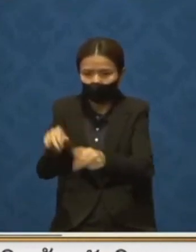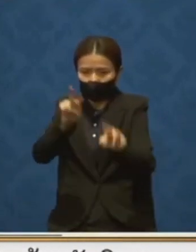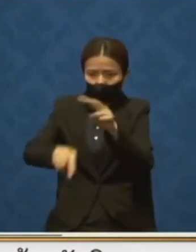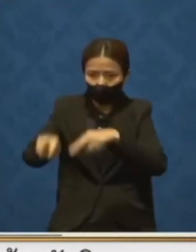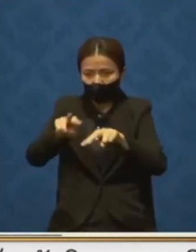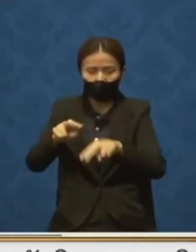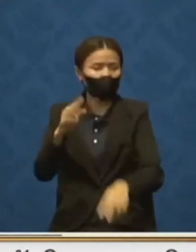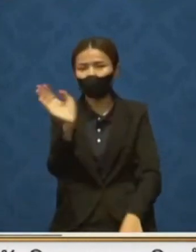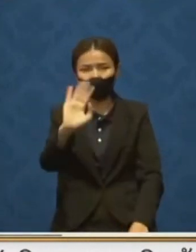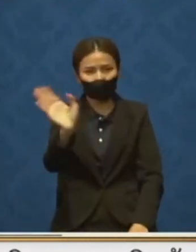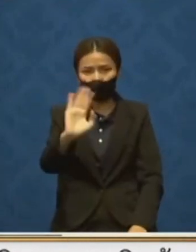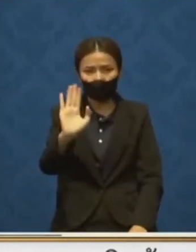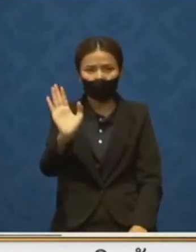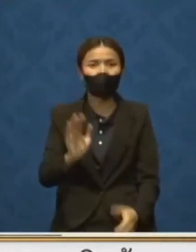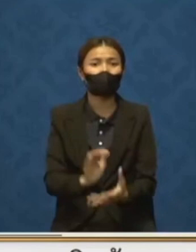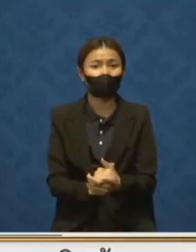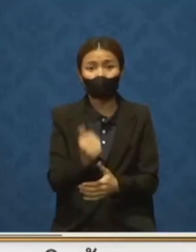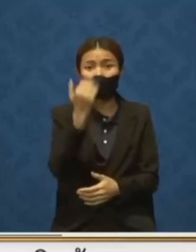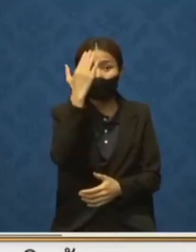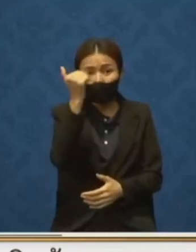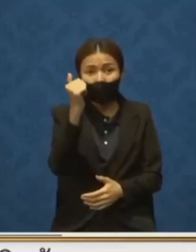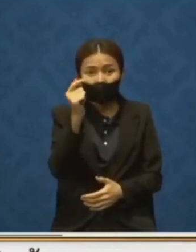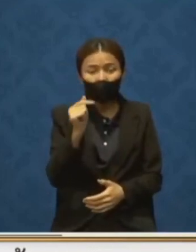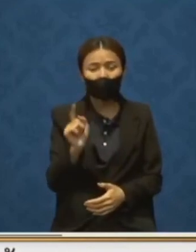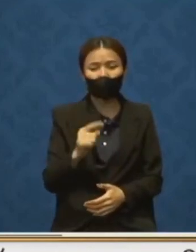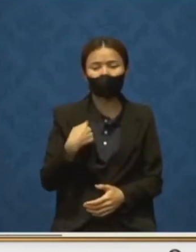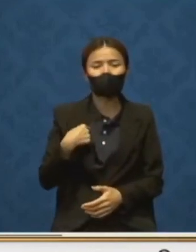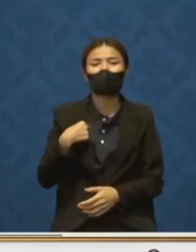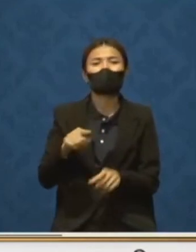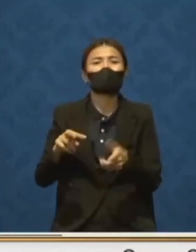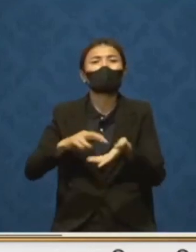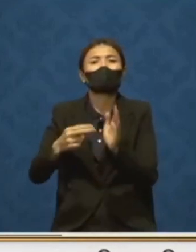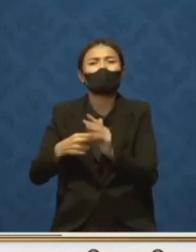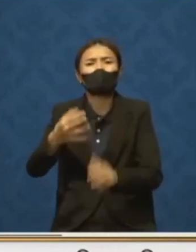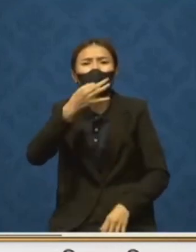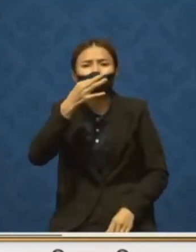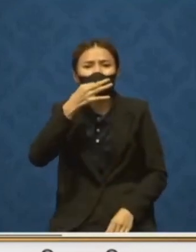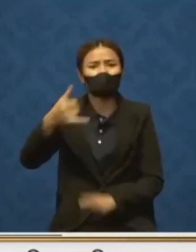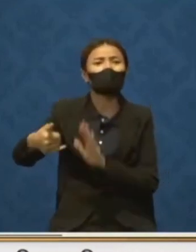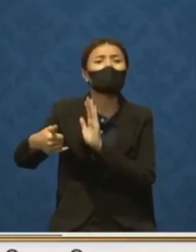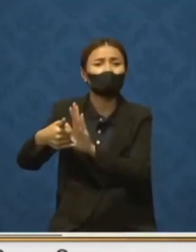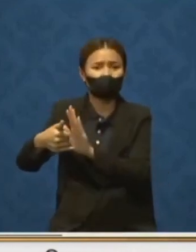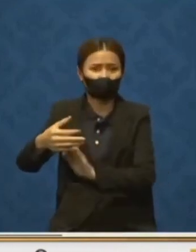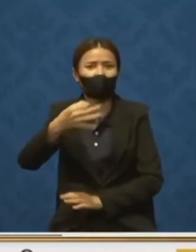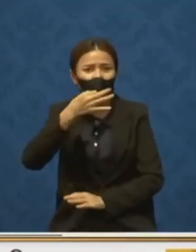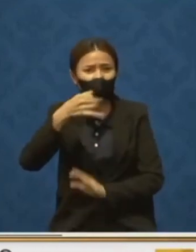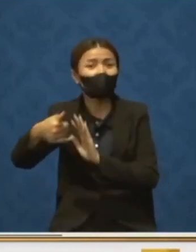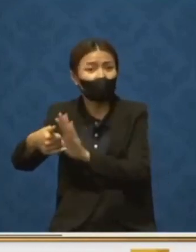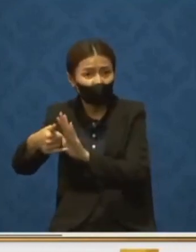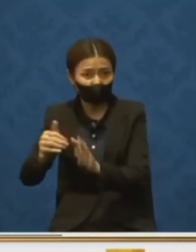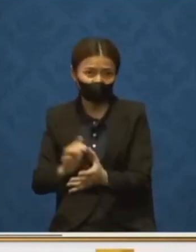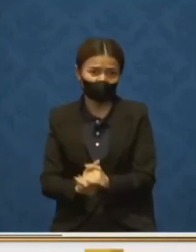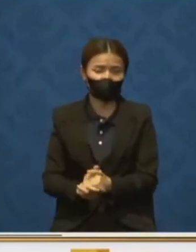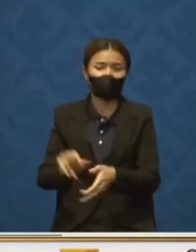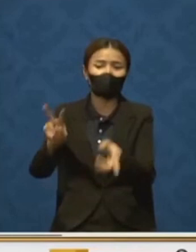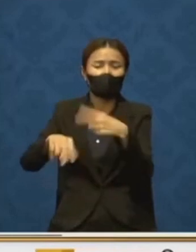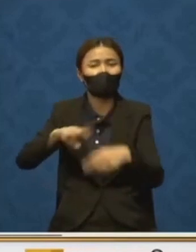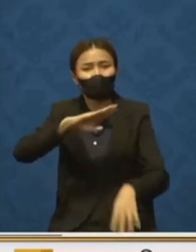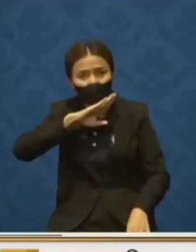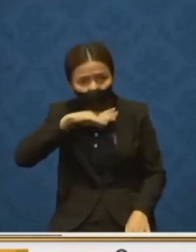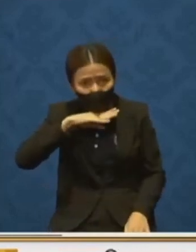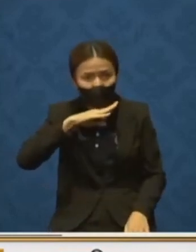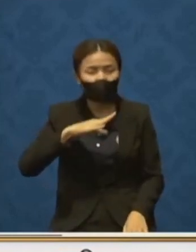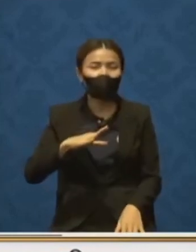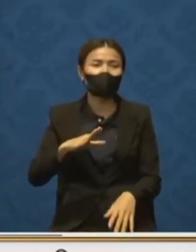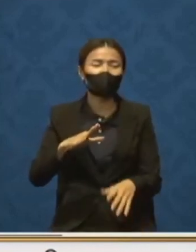าลดูแลแต่อย่างใดเพราะเป็นเรื่องของส่วนบุคคลเป็นเกษตรกรรายย่อยท่านดูแลของท่านจะเป็นหมูจะเป็น